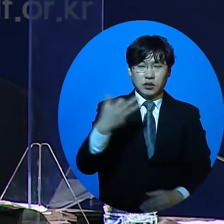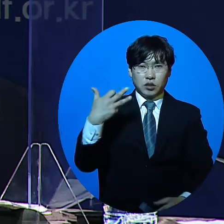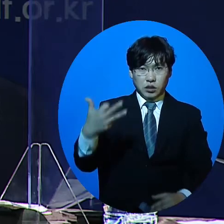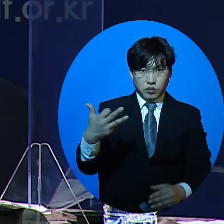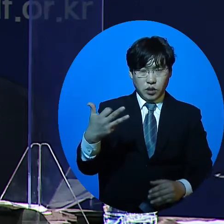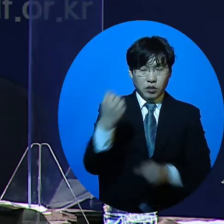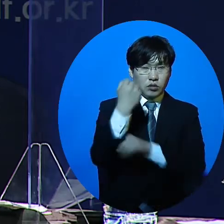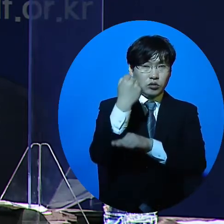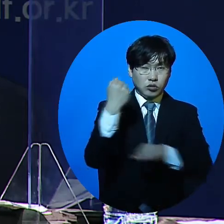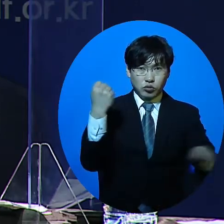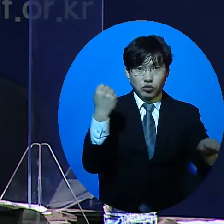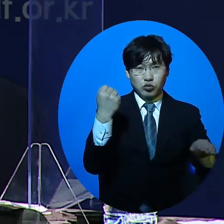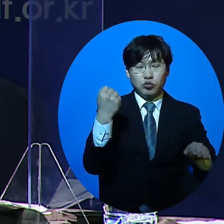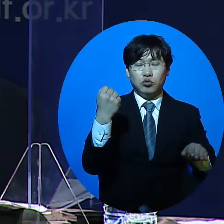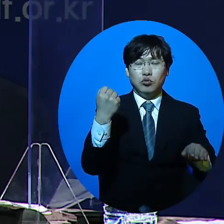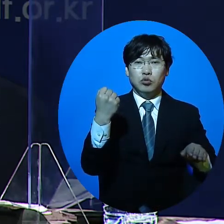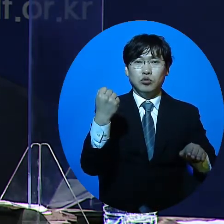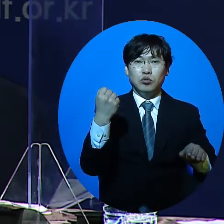2018년도 기준